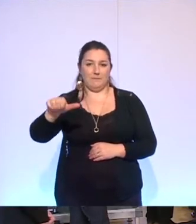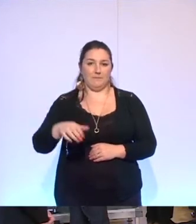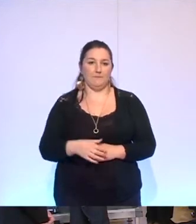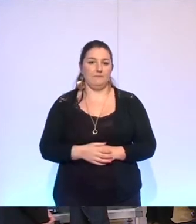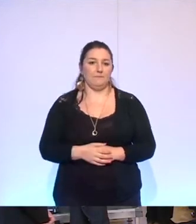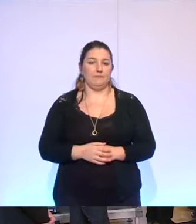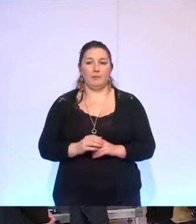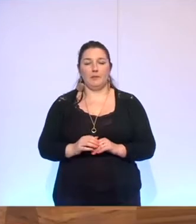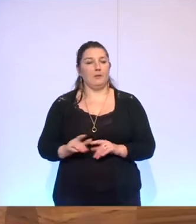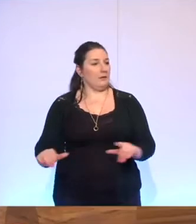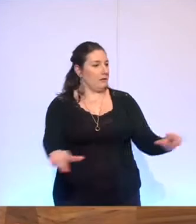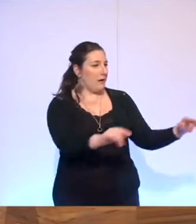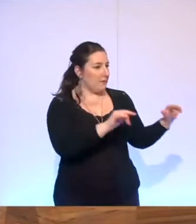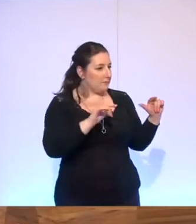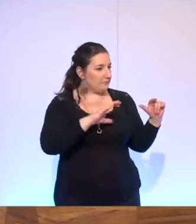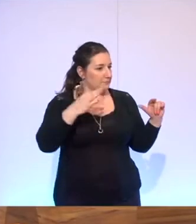Je vous remercie.